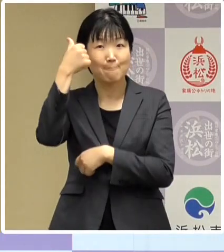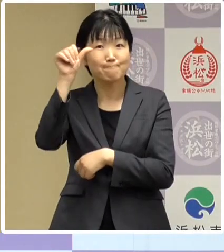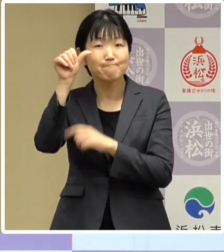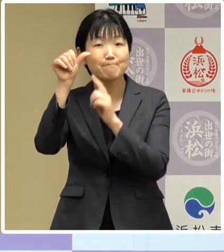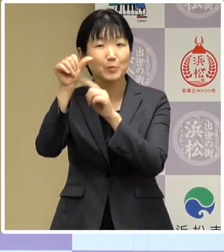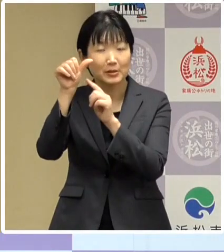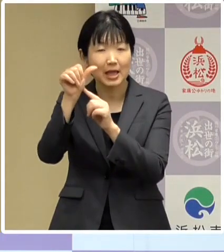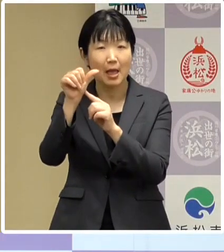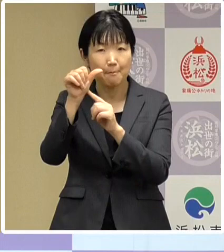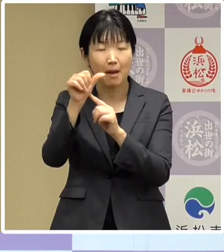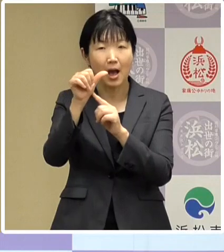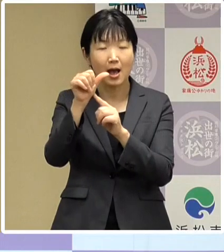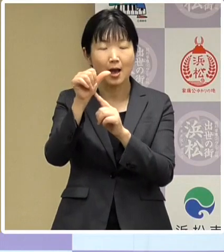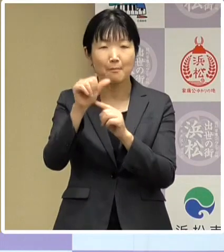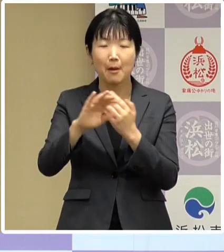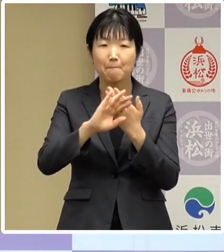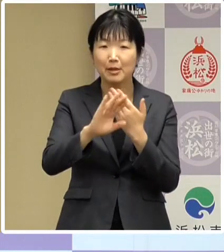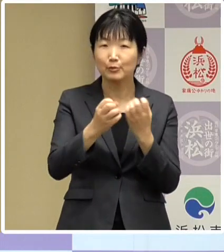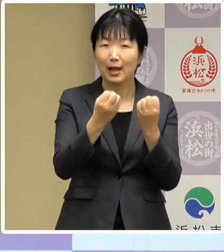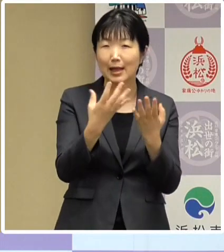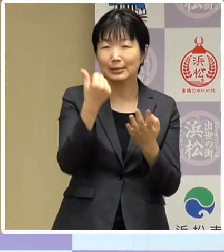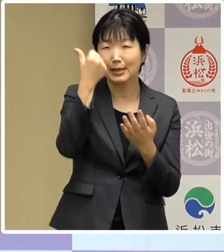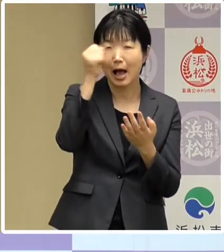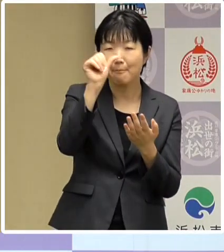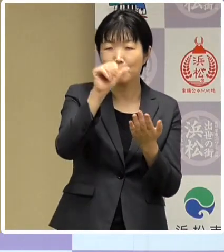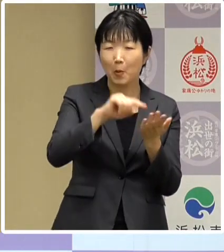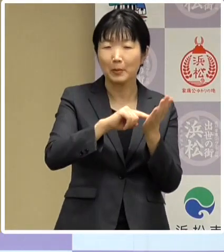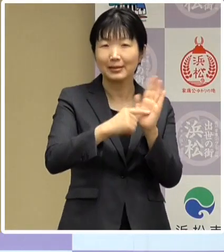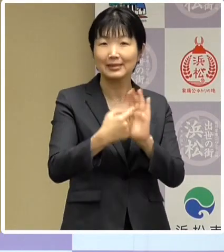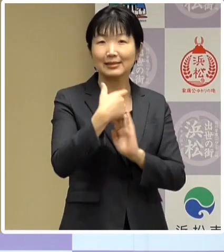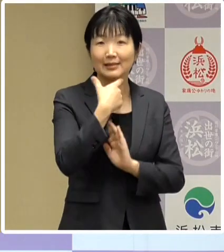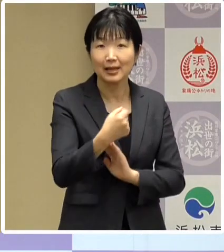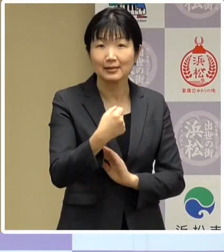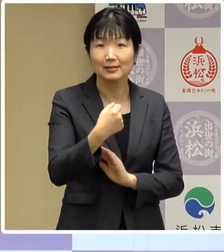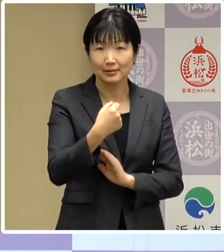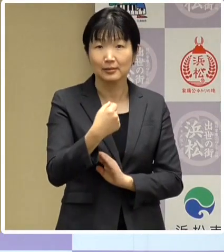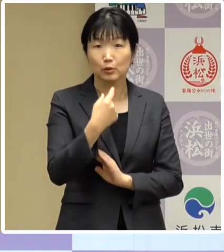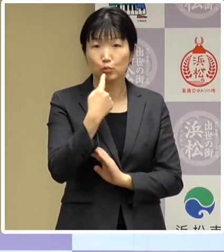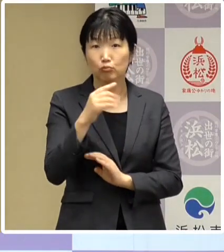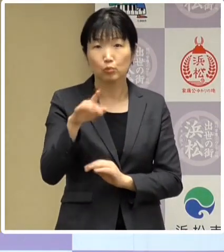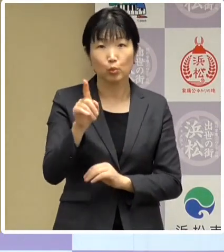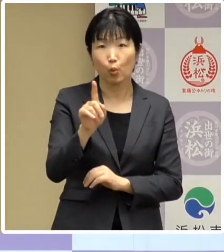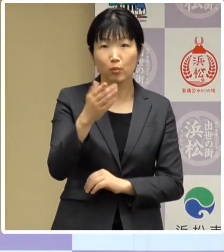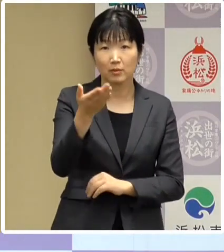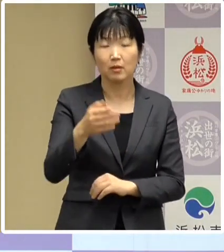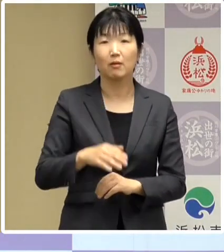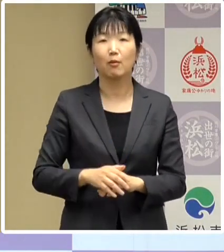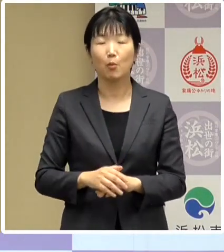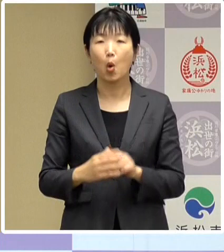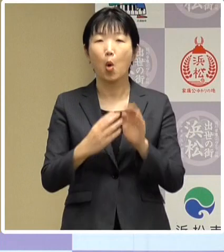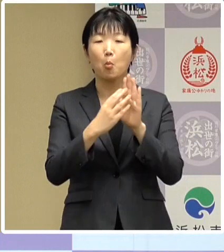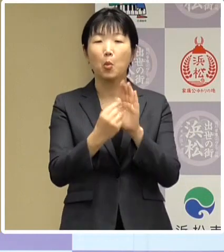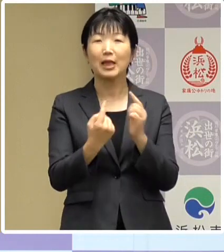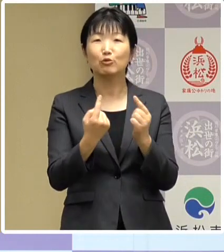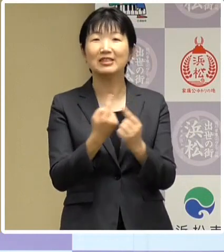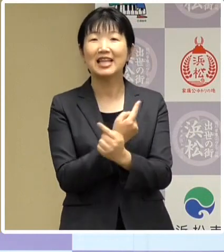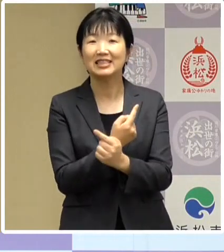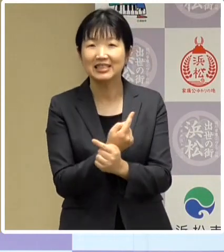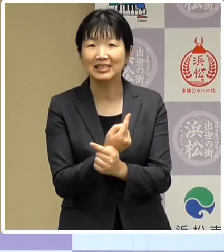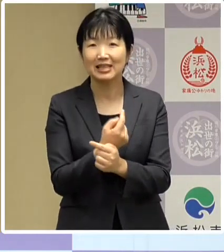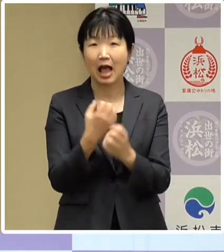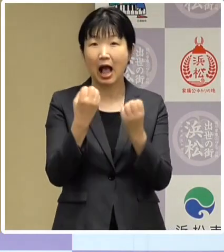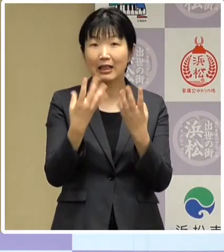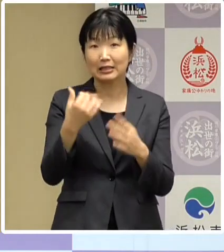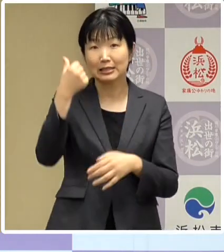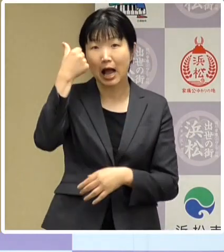はい、まあ、出したいというお話もあったんですけれども、その点についてはいかがでしょうか。 モデル展示案というかどういうものになるの